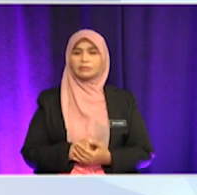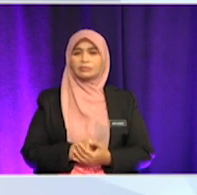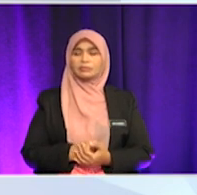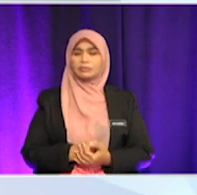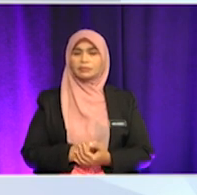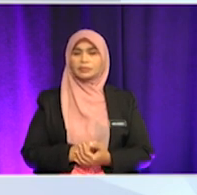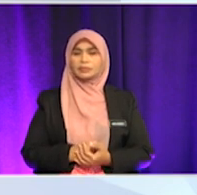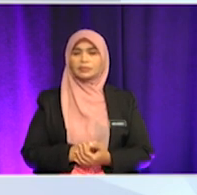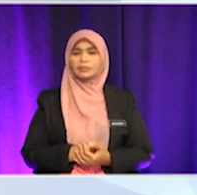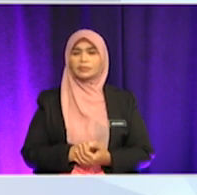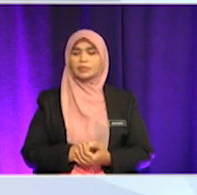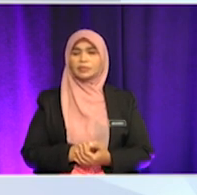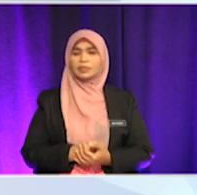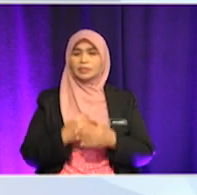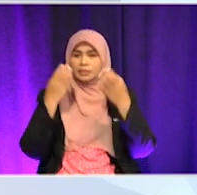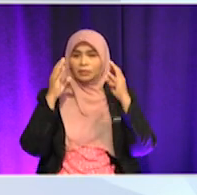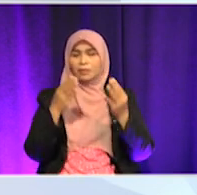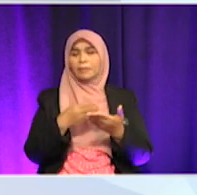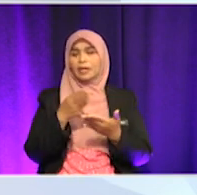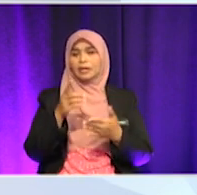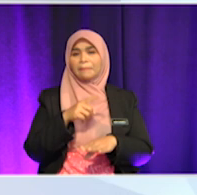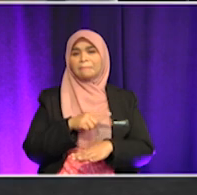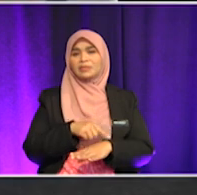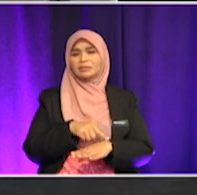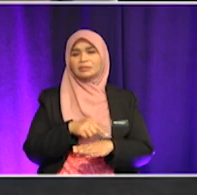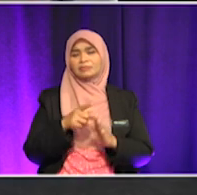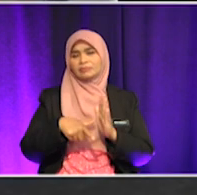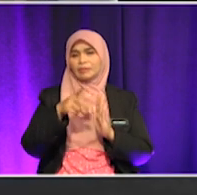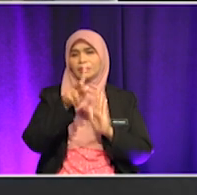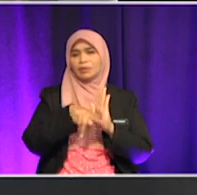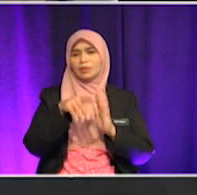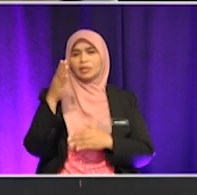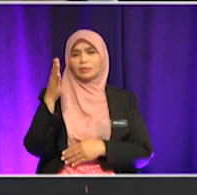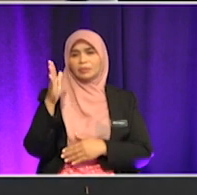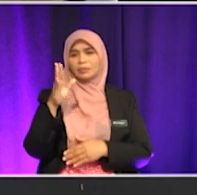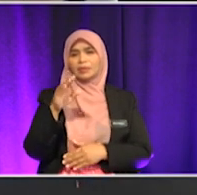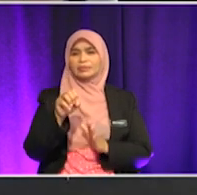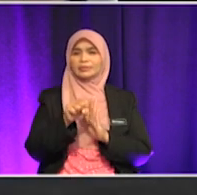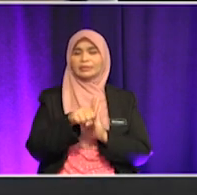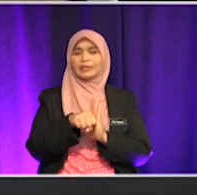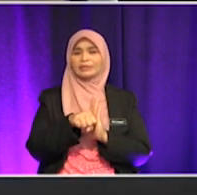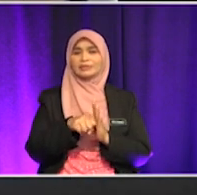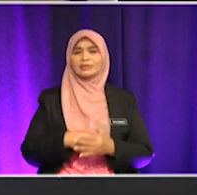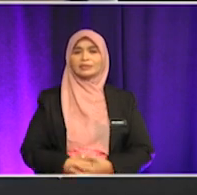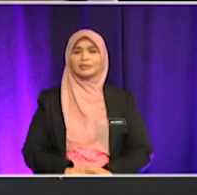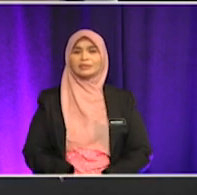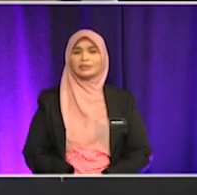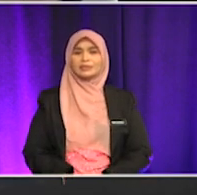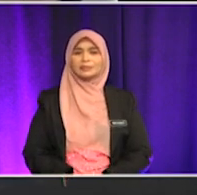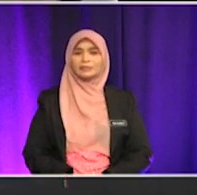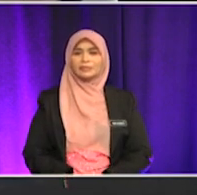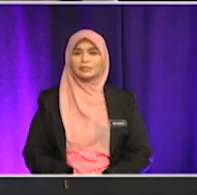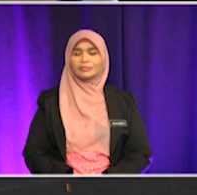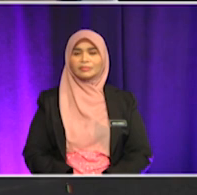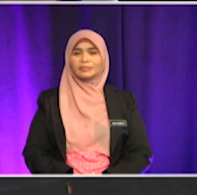tu. Okey. Ah, okey, cikgu bagi masa lebih kurang 15 saat, cukup tak? 15 saat? Ha, cukup.